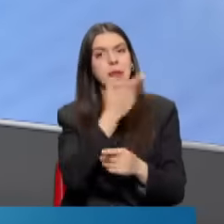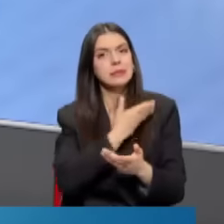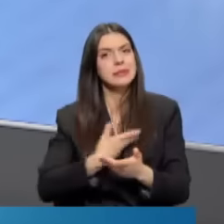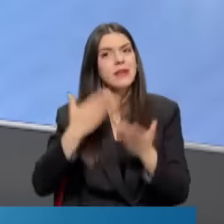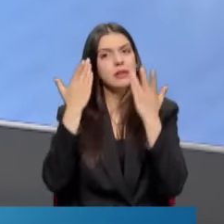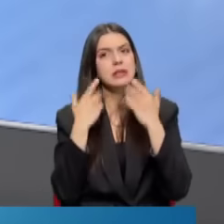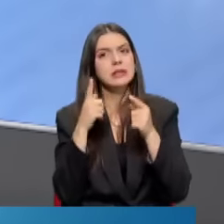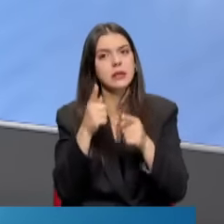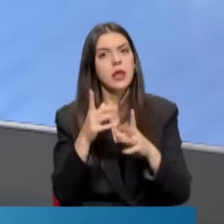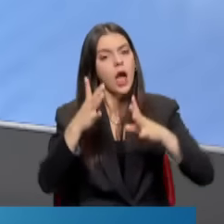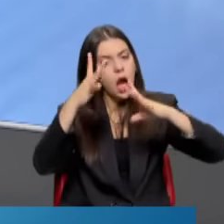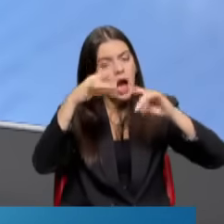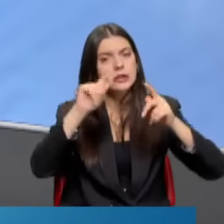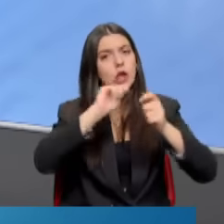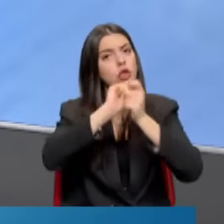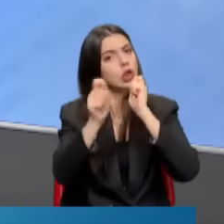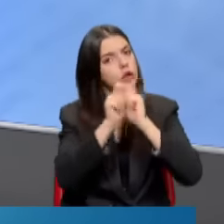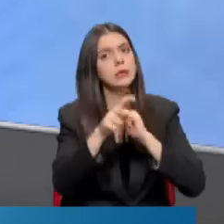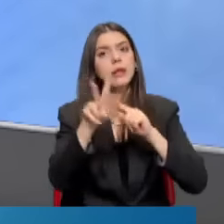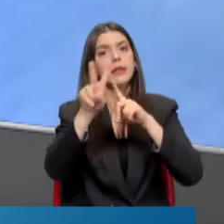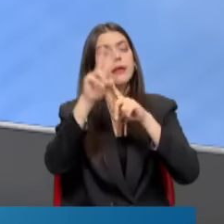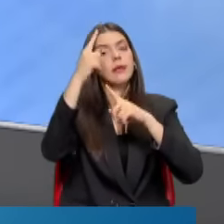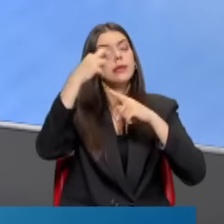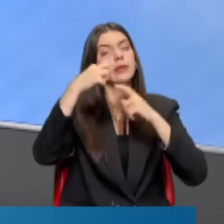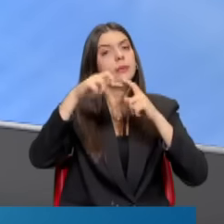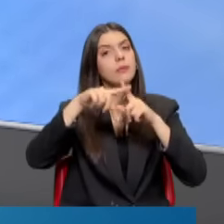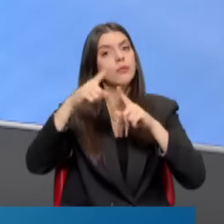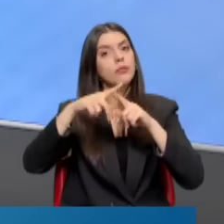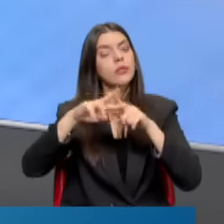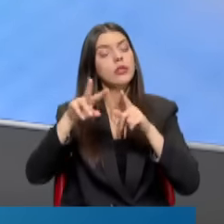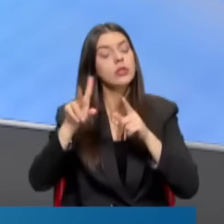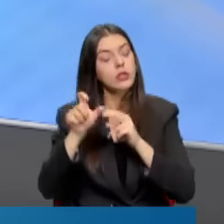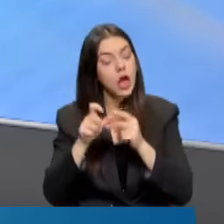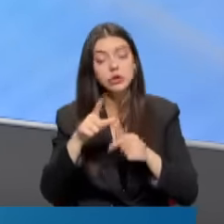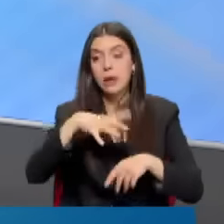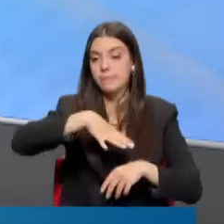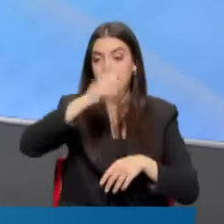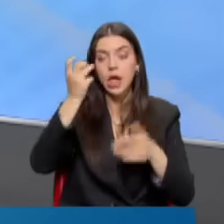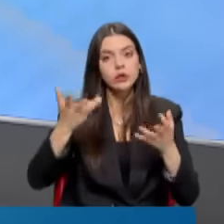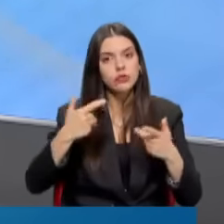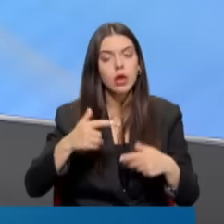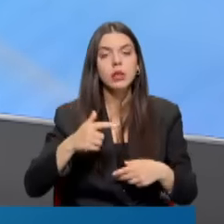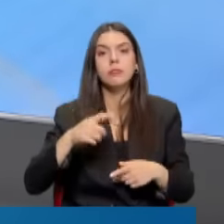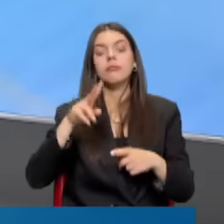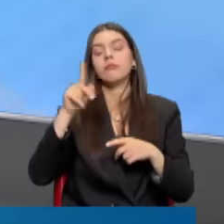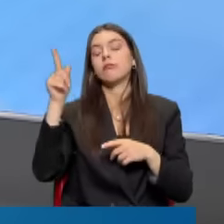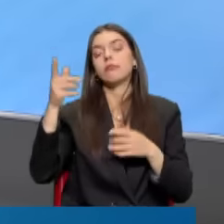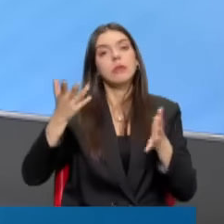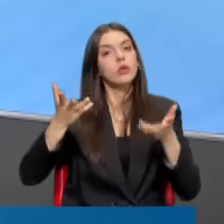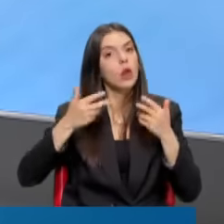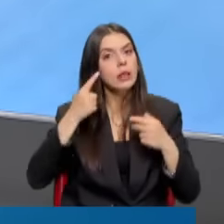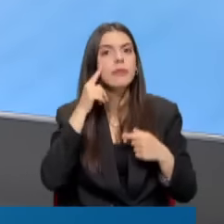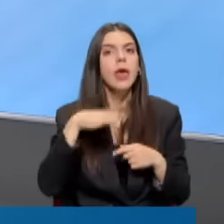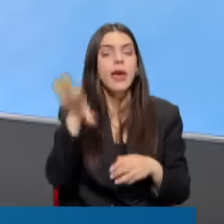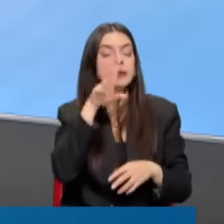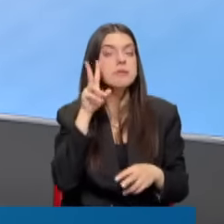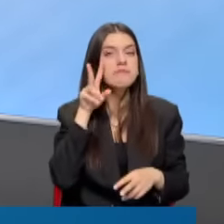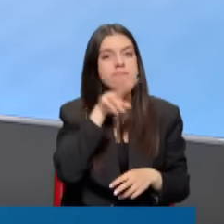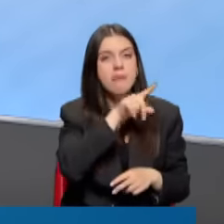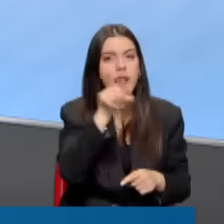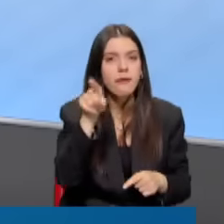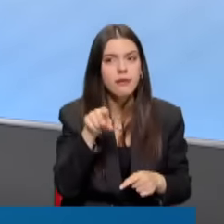izleyenler hazır dönüşümden kiptaş'tan Merkezi yönetimle yerel yönetim Artık insanları bu çıkmazdan kurtarsın el